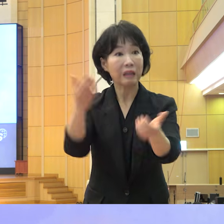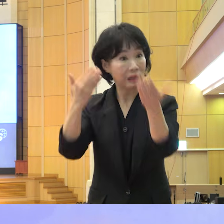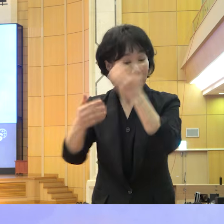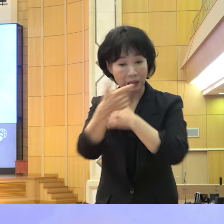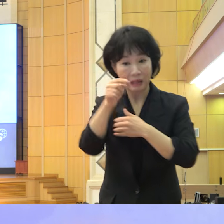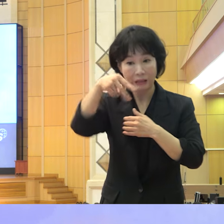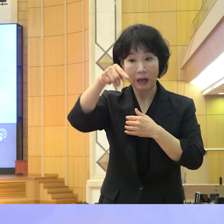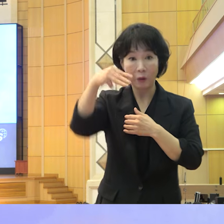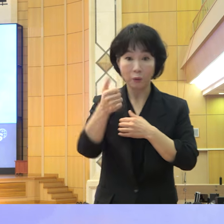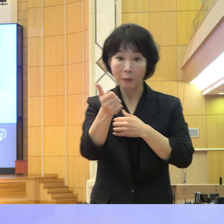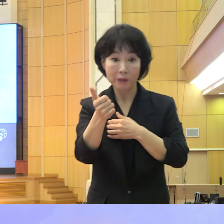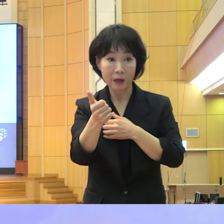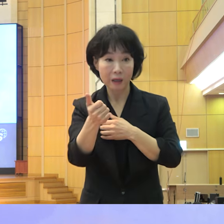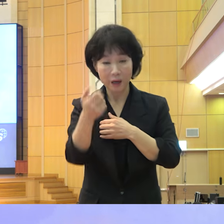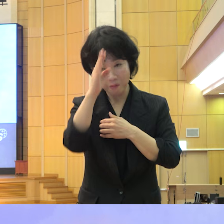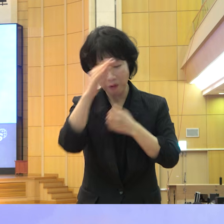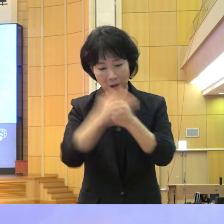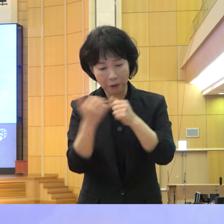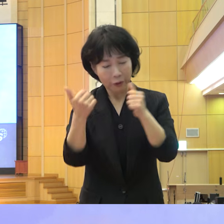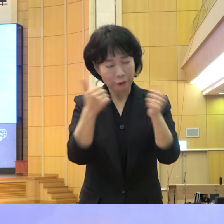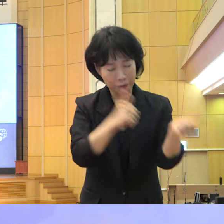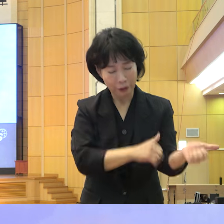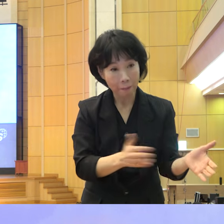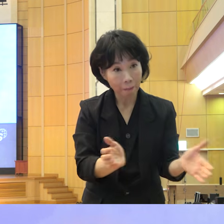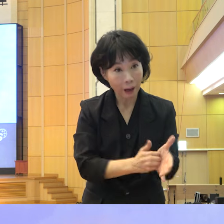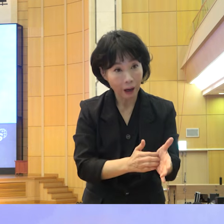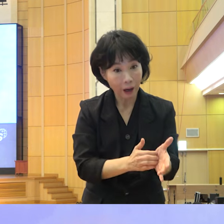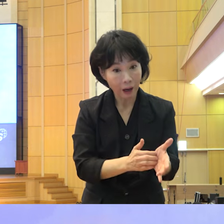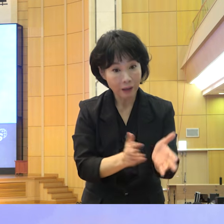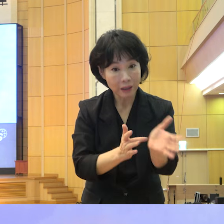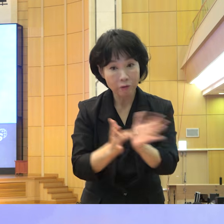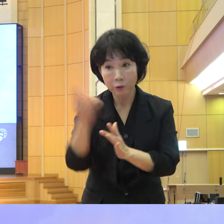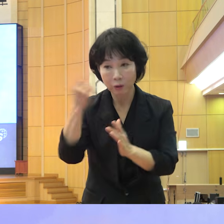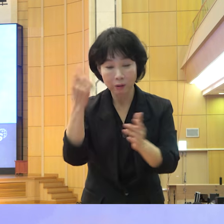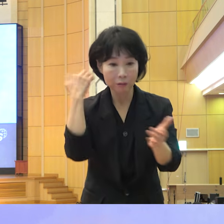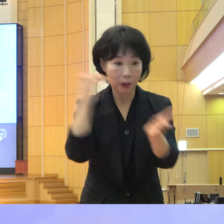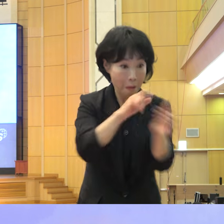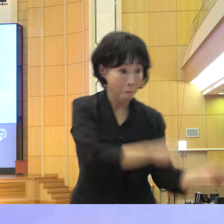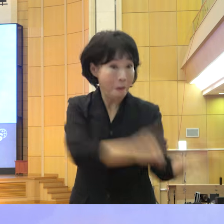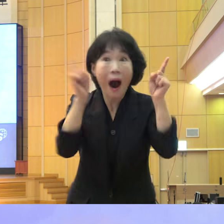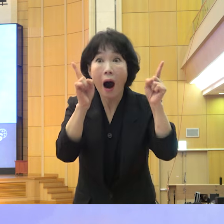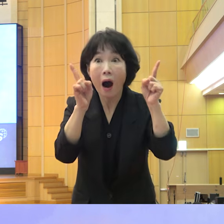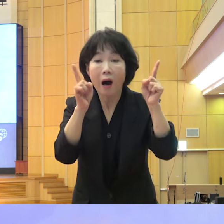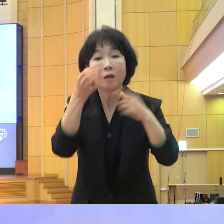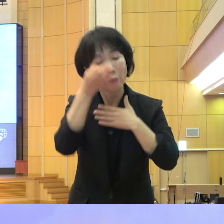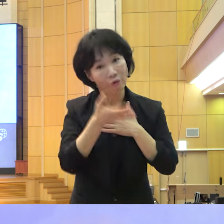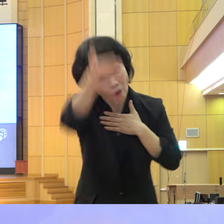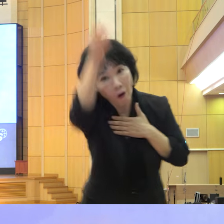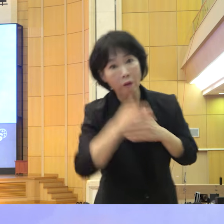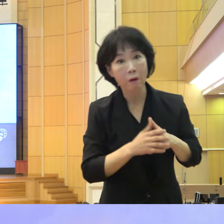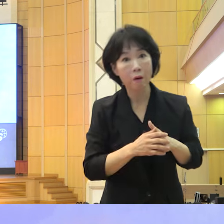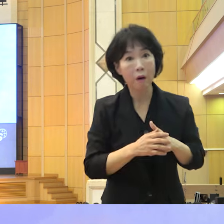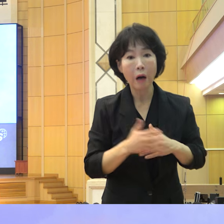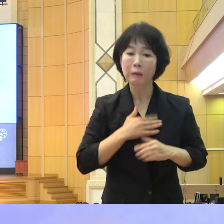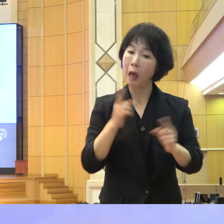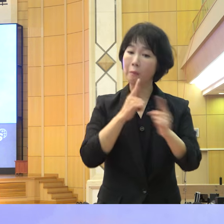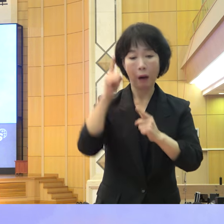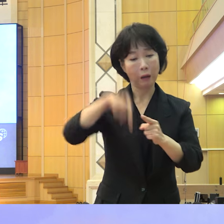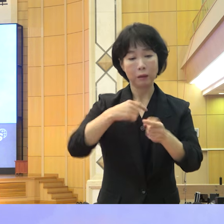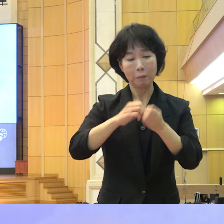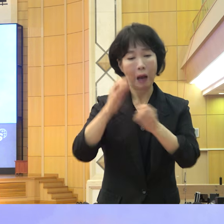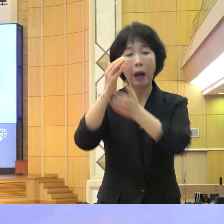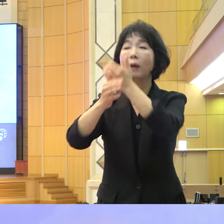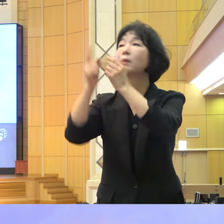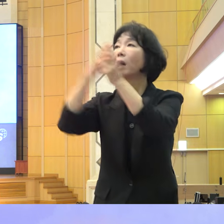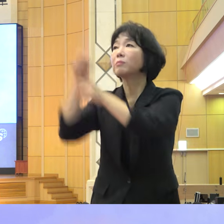죽었던 나사로 무덤에서 살려낸 예수님이 살려낸 걸 딱 보여주면 보세요. 내 말이 아니라